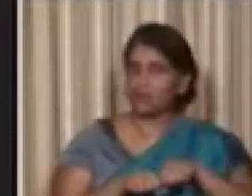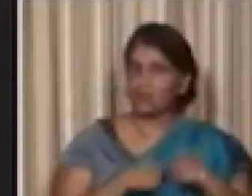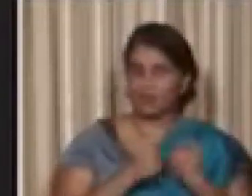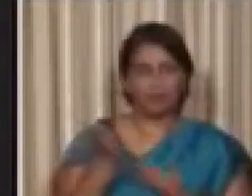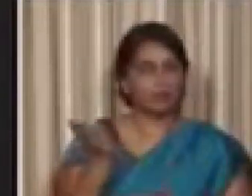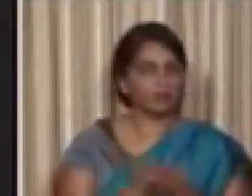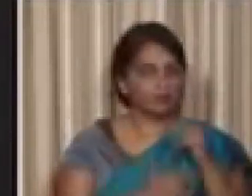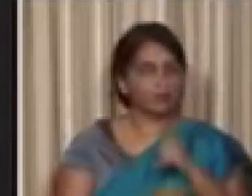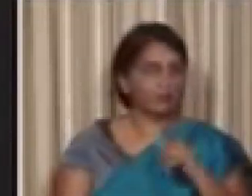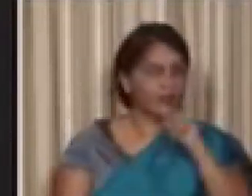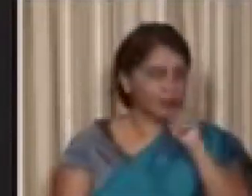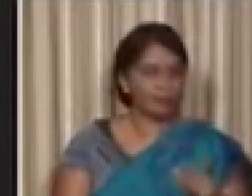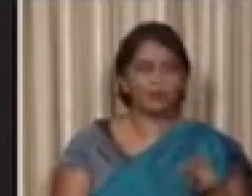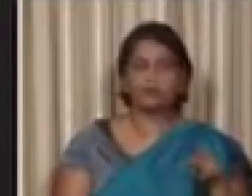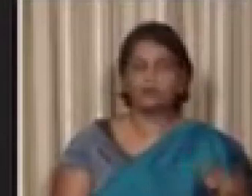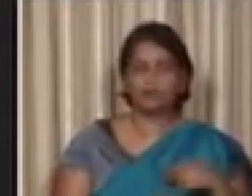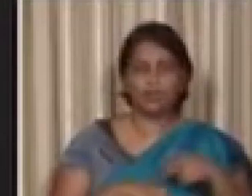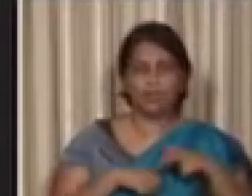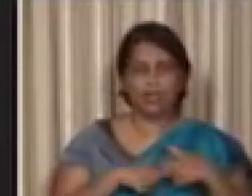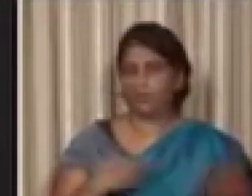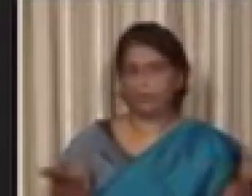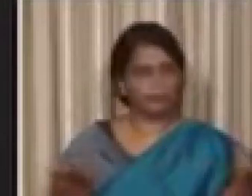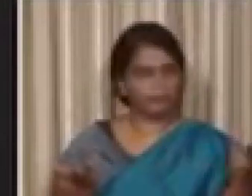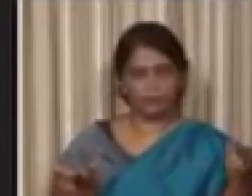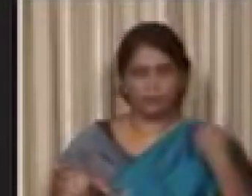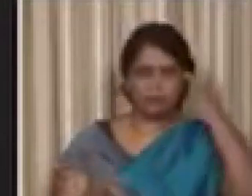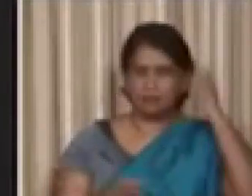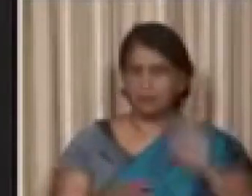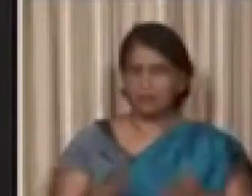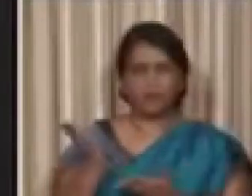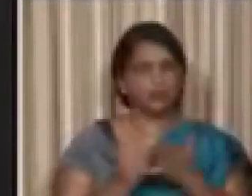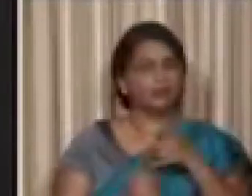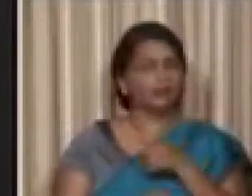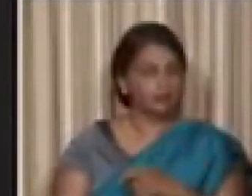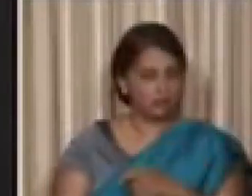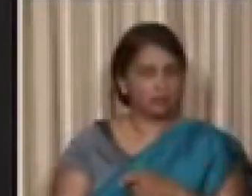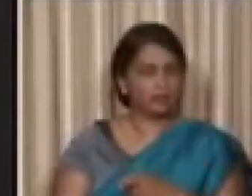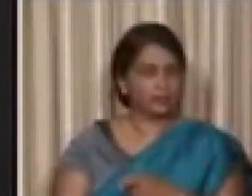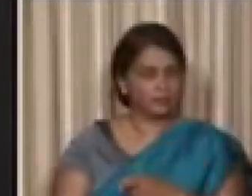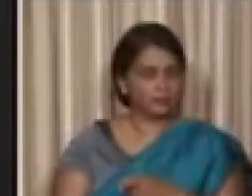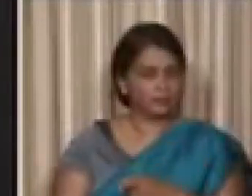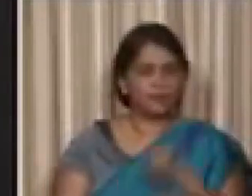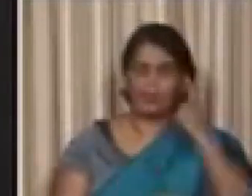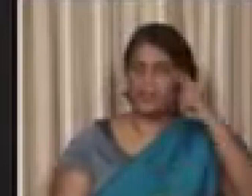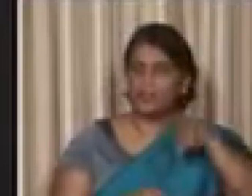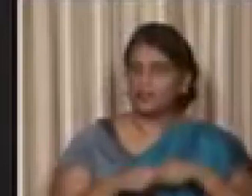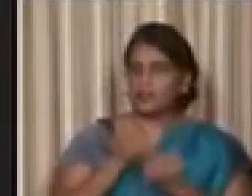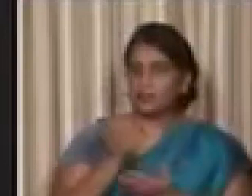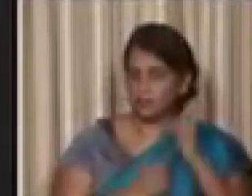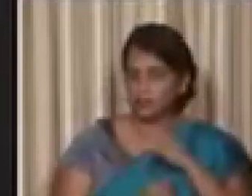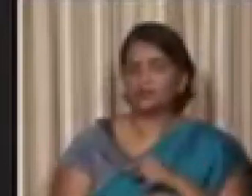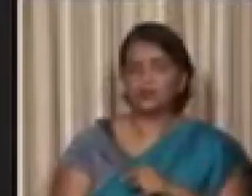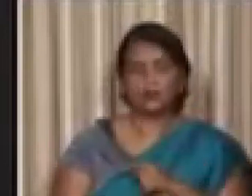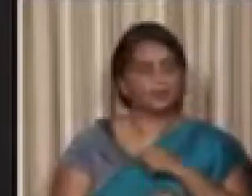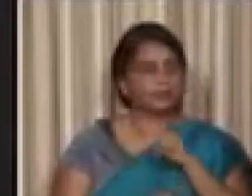ගෙනාවේ කිසිම පදනමක් නැතුව, කිසිම පදනමක් ඇති කාරණයකට නෙමෙයි මේ විශ්වාස භංගය ගෙනාවේ කියන එක